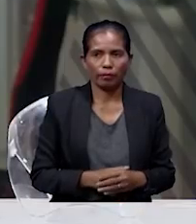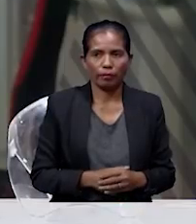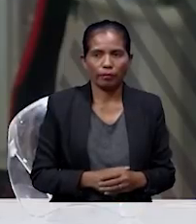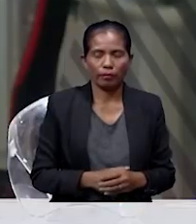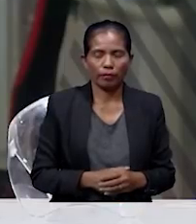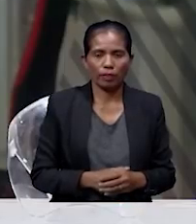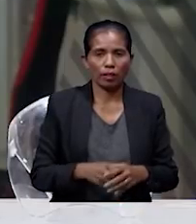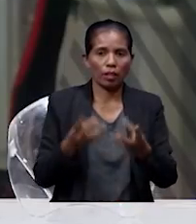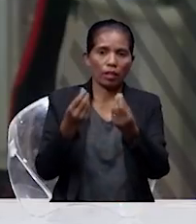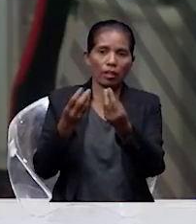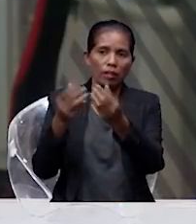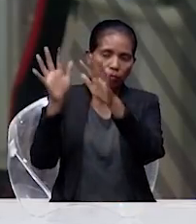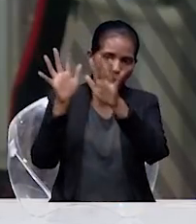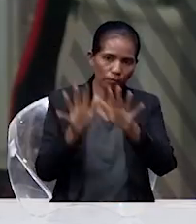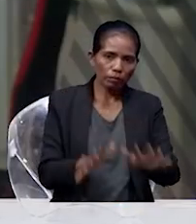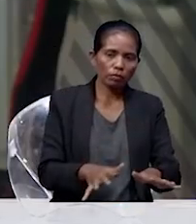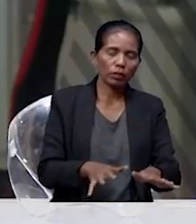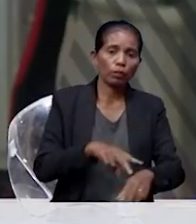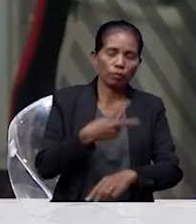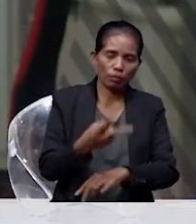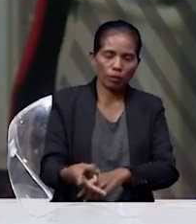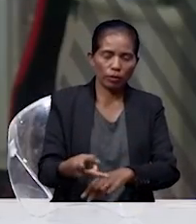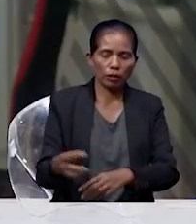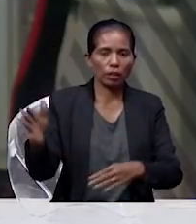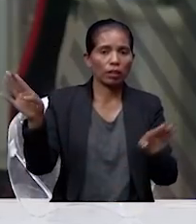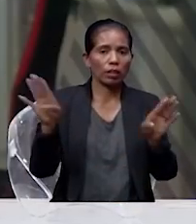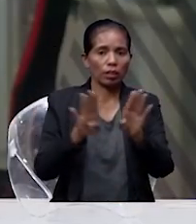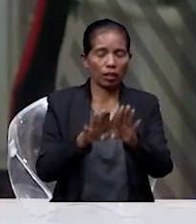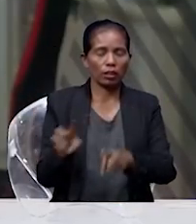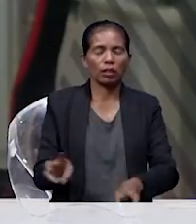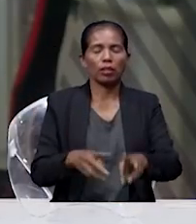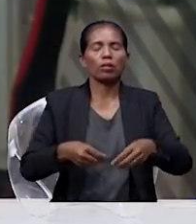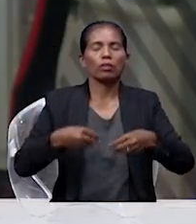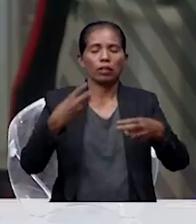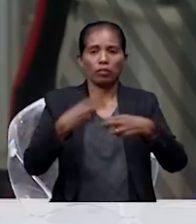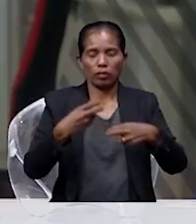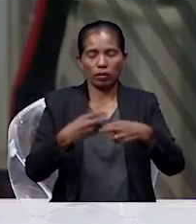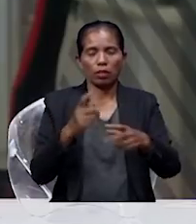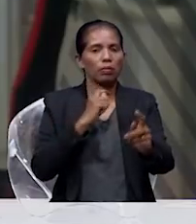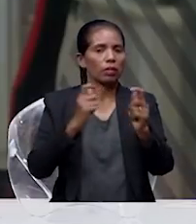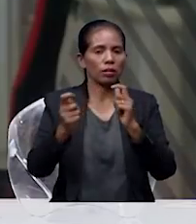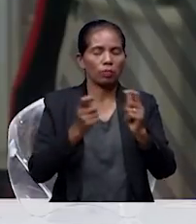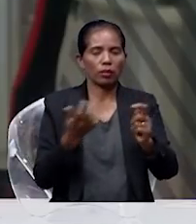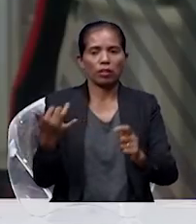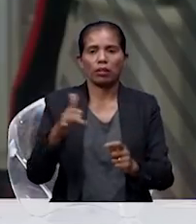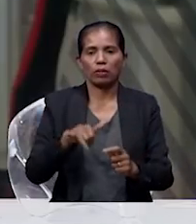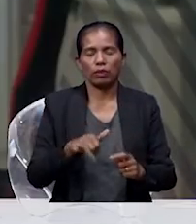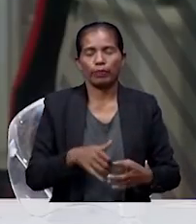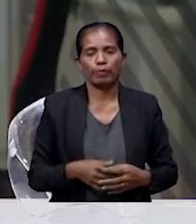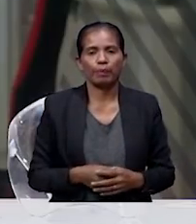Raimono e a área da Isoli Aileu, taca a estrada foi impacto ba circulação transporte.